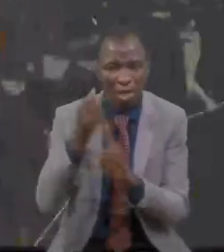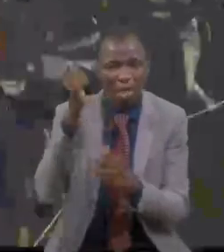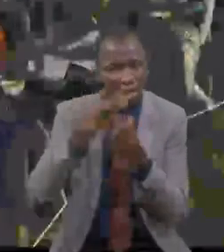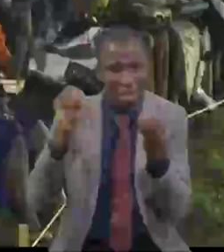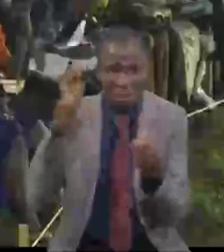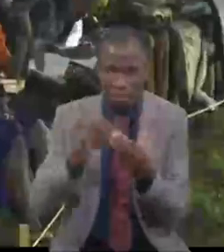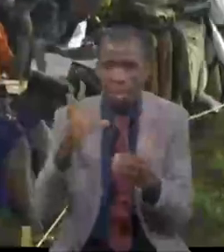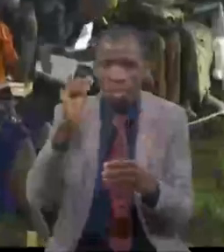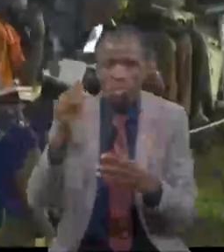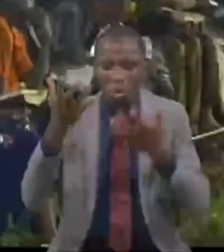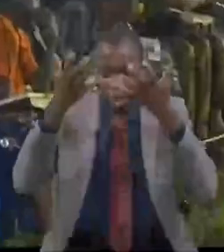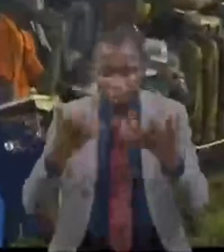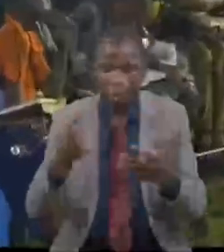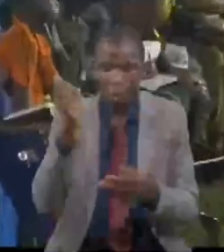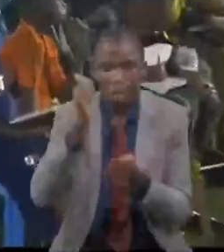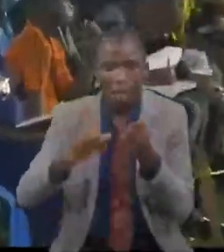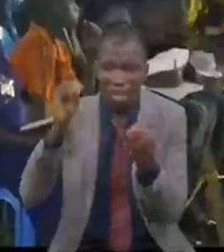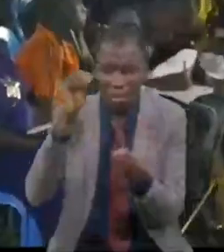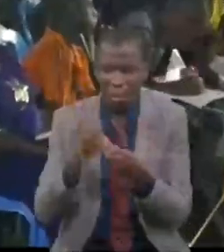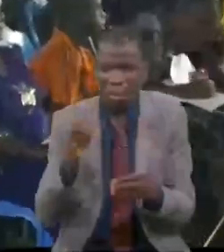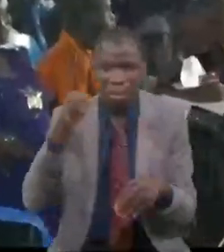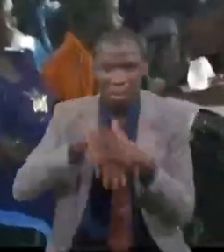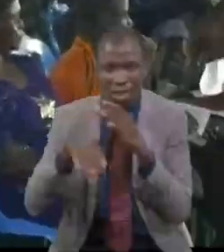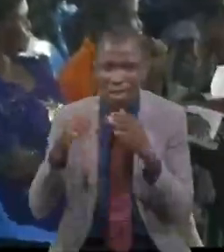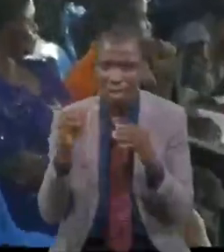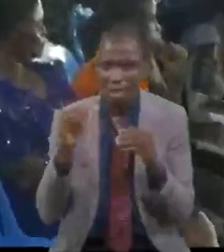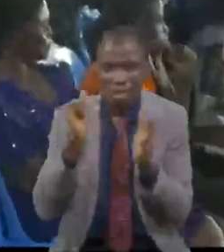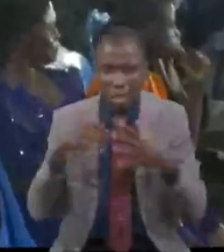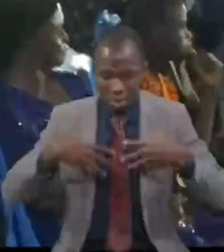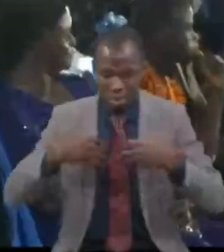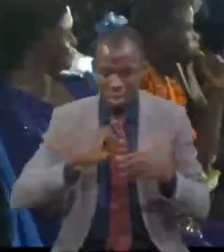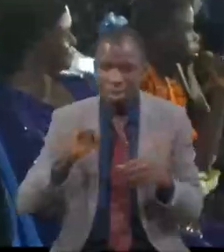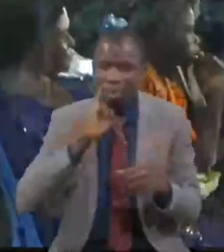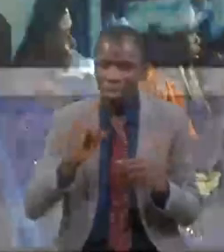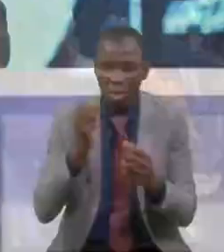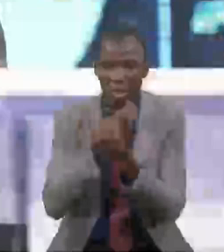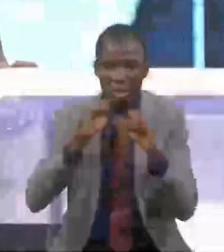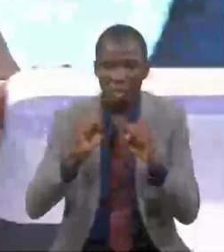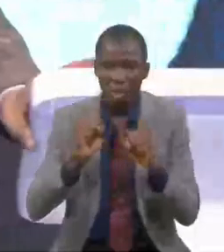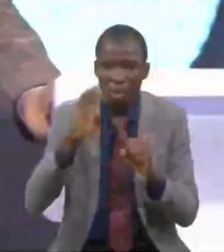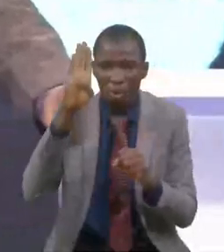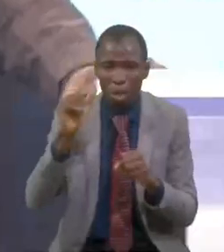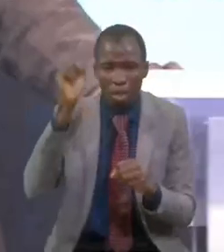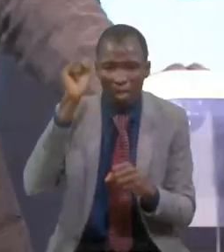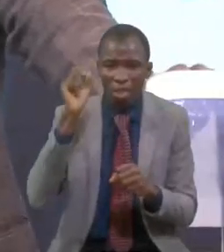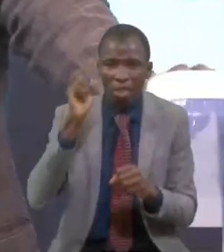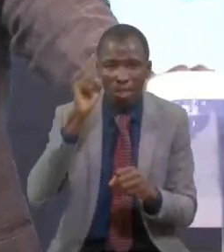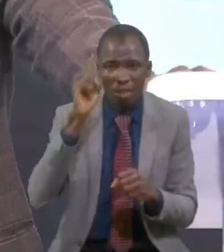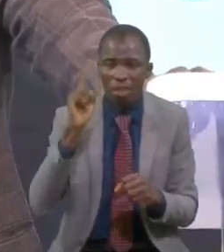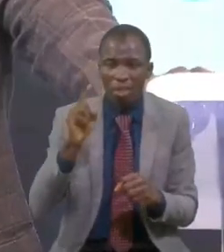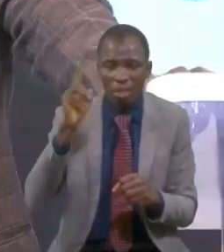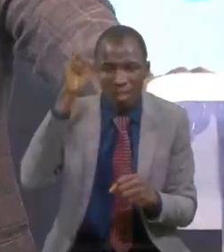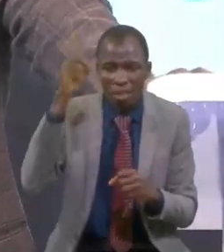n'y a plus d'affiction pour vous dans la guérison là il y a le salut c'est pas me que nous